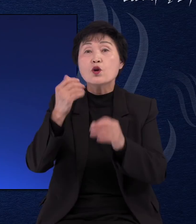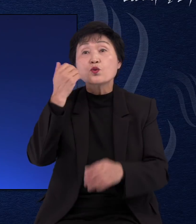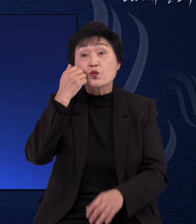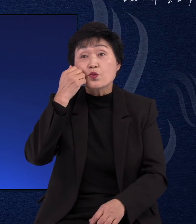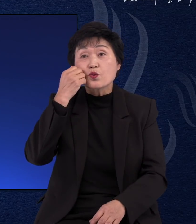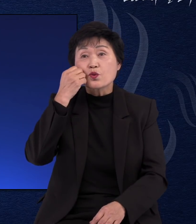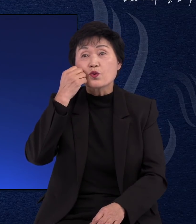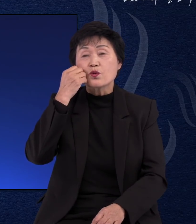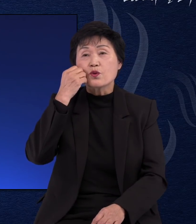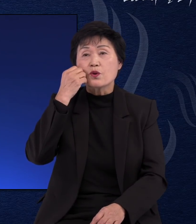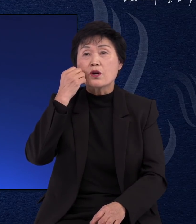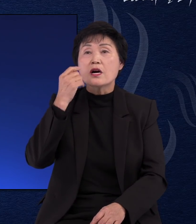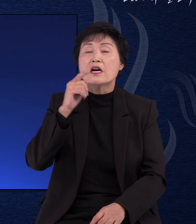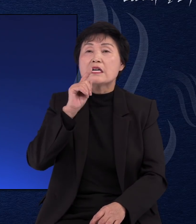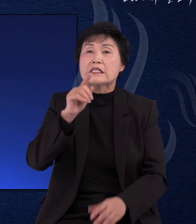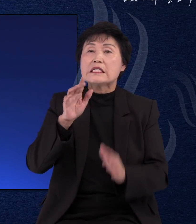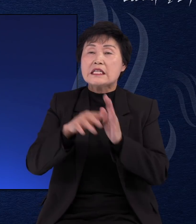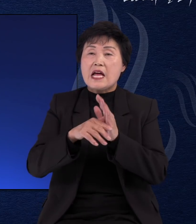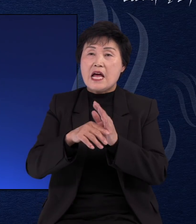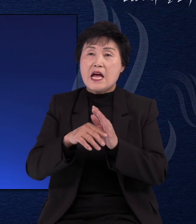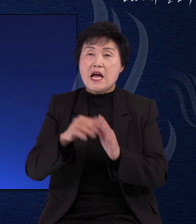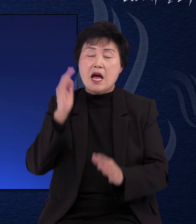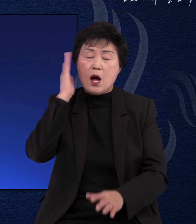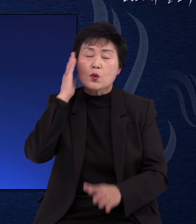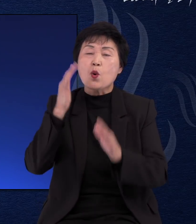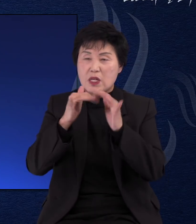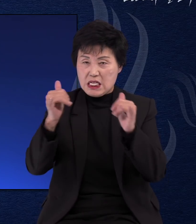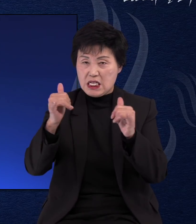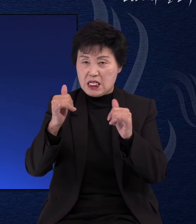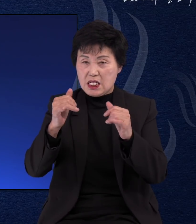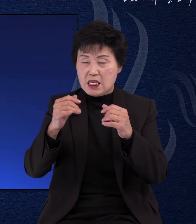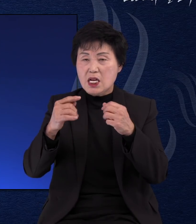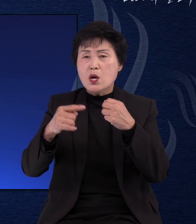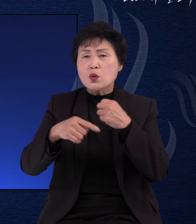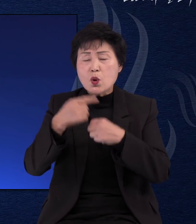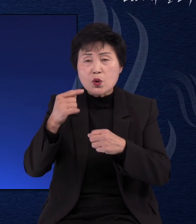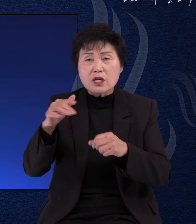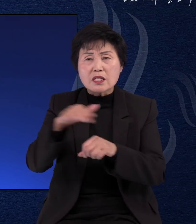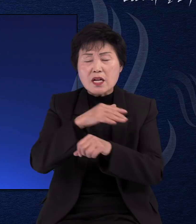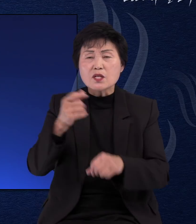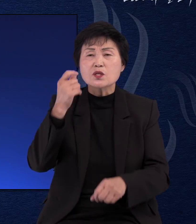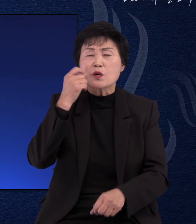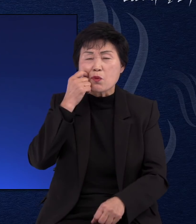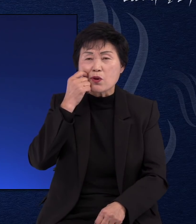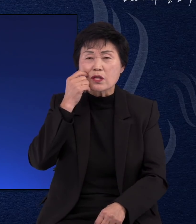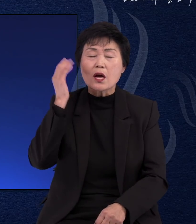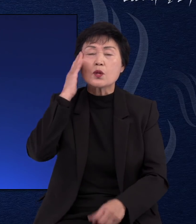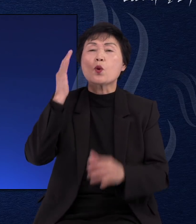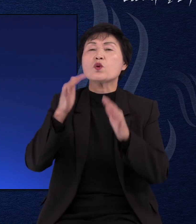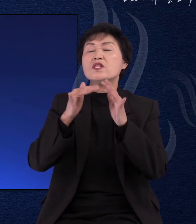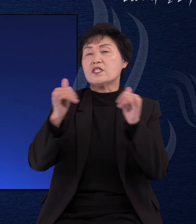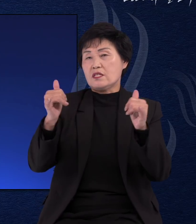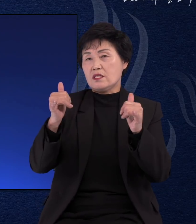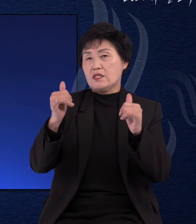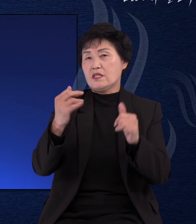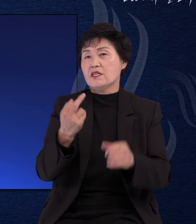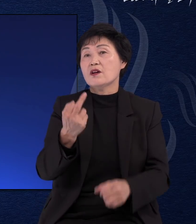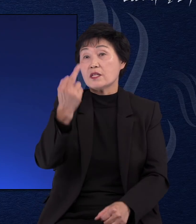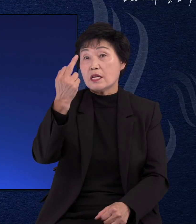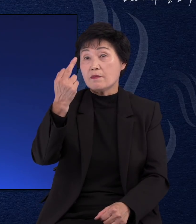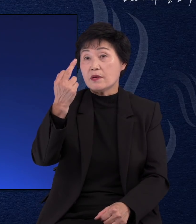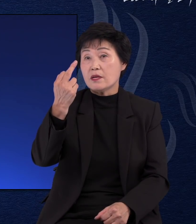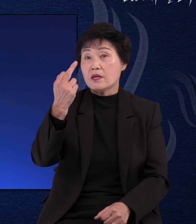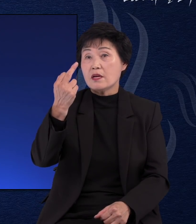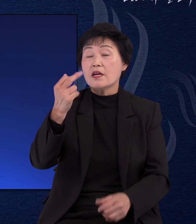누구냐면은 벙어리로 초등학교도 못 가고 항상 나무만 하던 나무지게 지고 다니는 형님이 예수님을